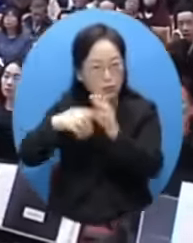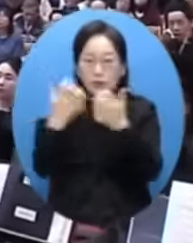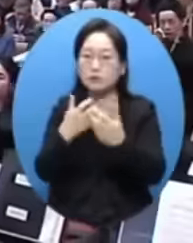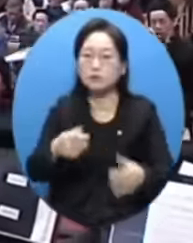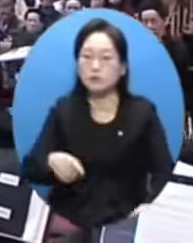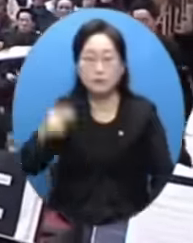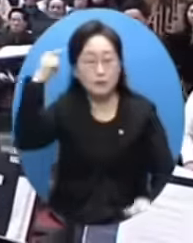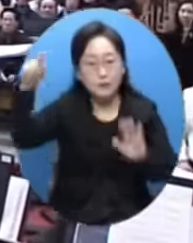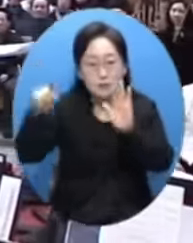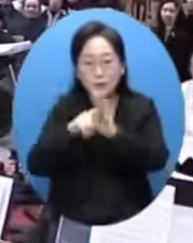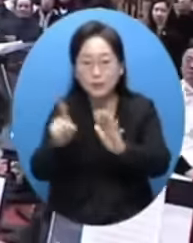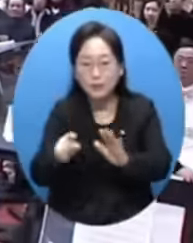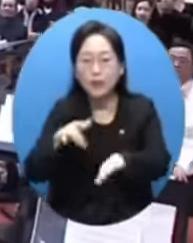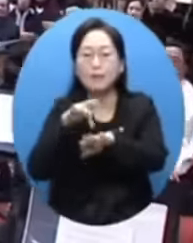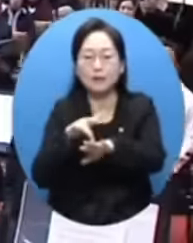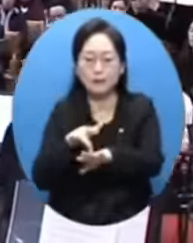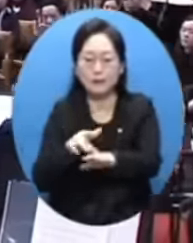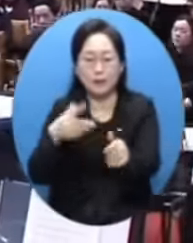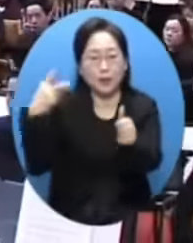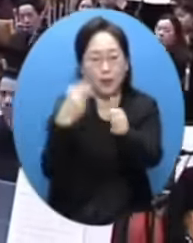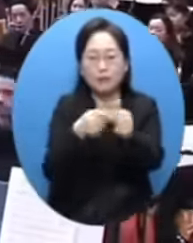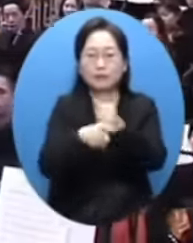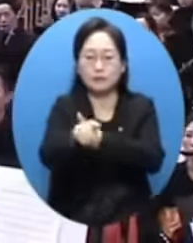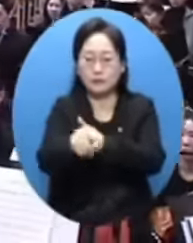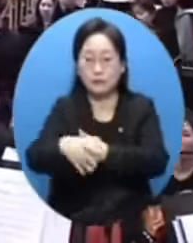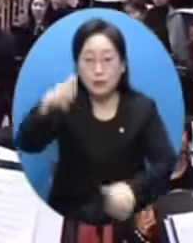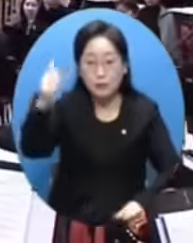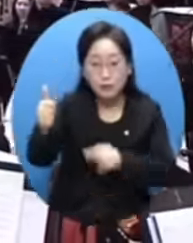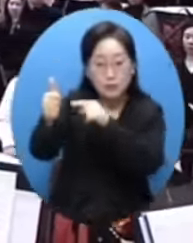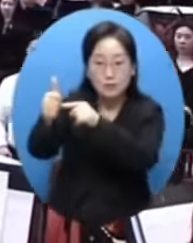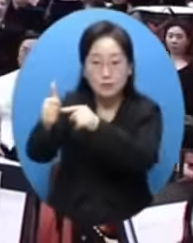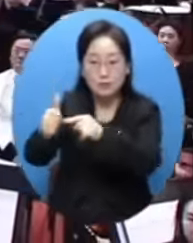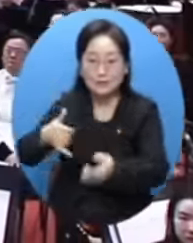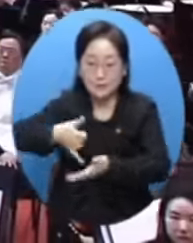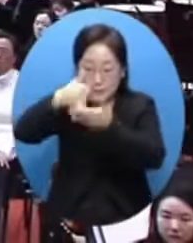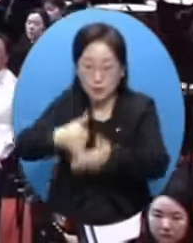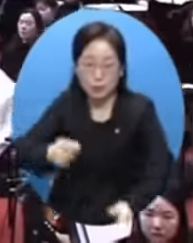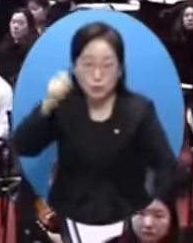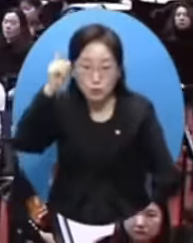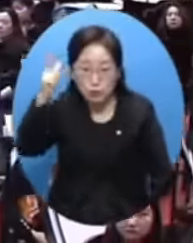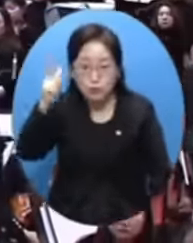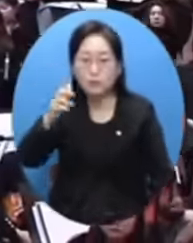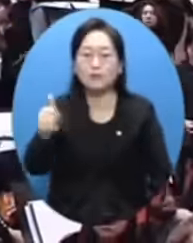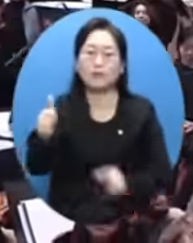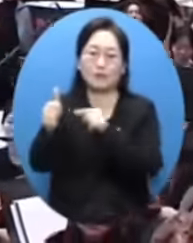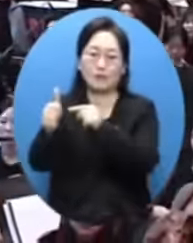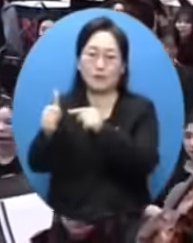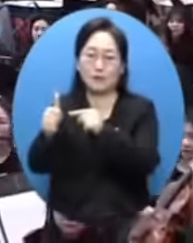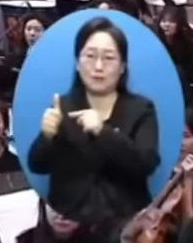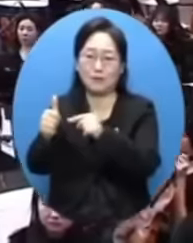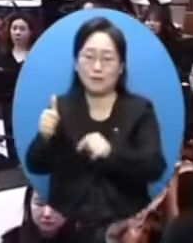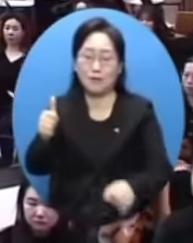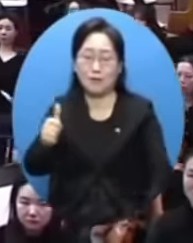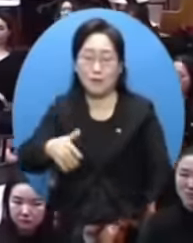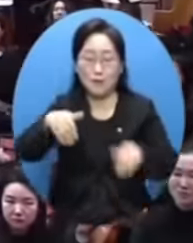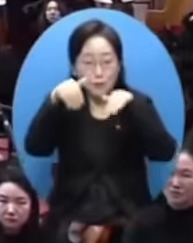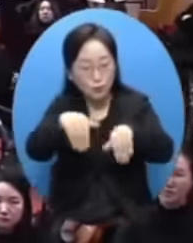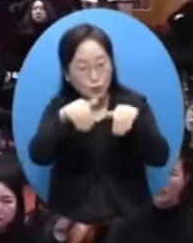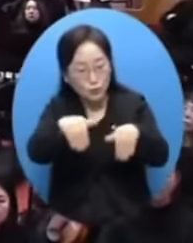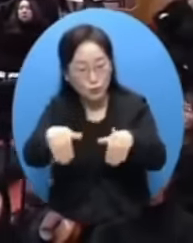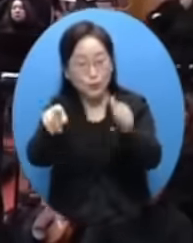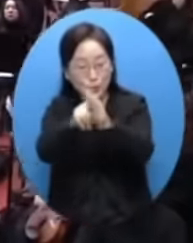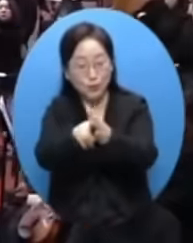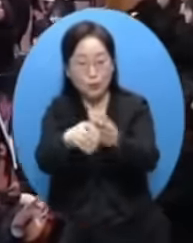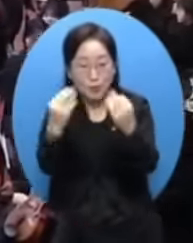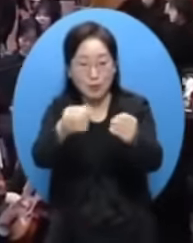부정적인 생각은 마귀가 집어넣어 주는 것입니다 주인이 참 인격적인 훌륭한 주인이시고 또 종들을 믿고